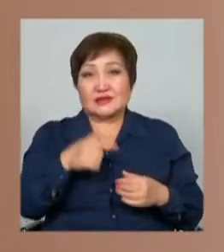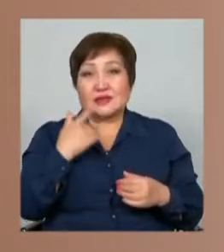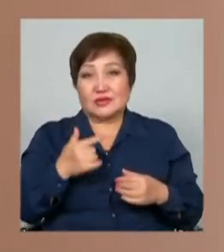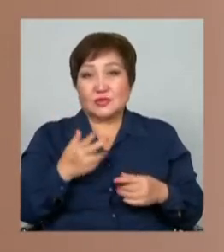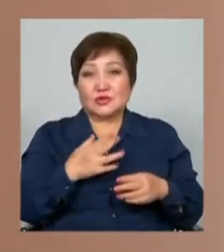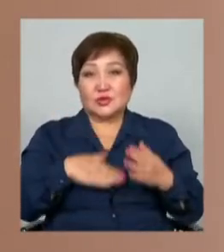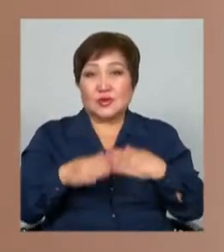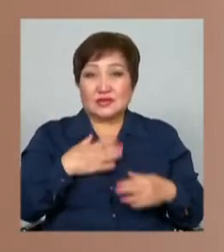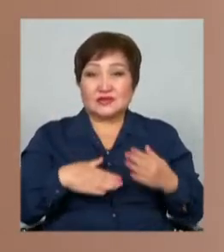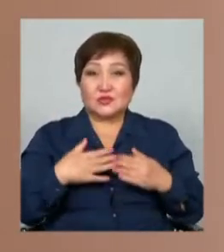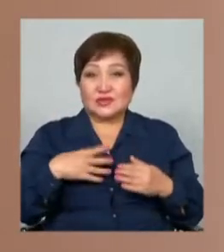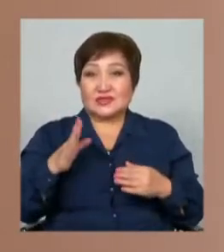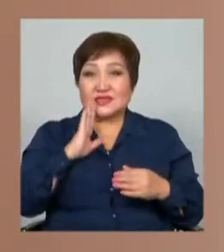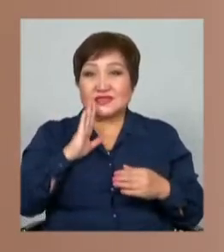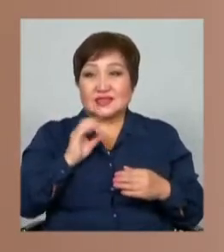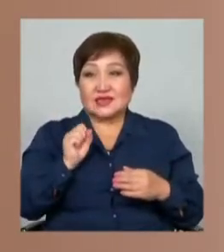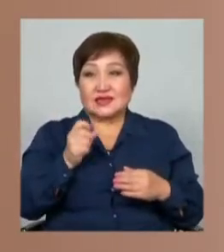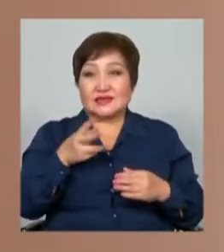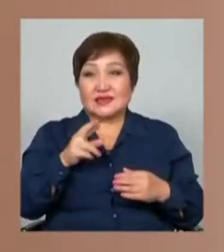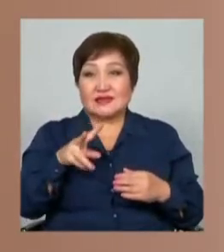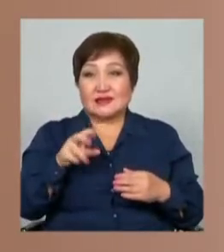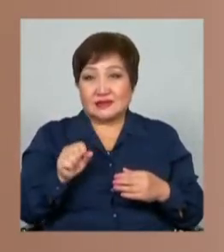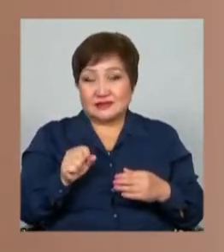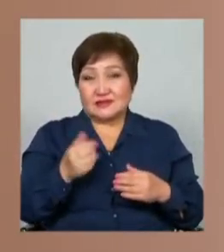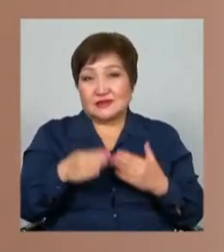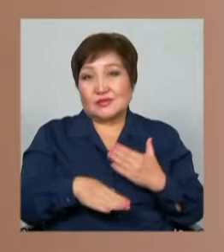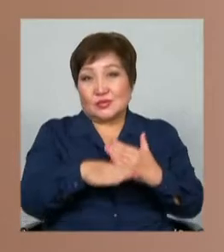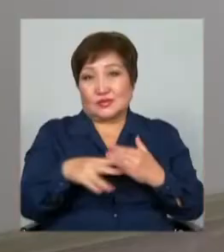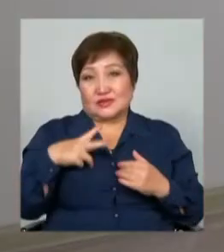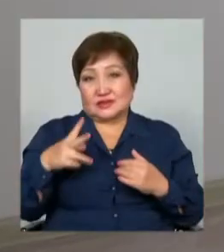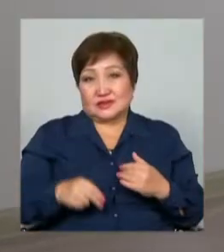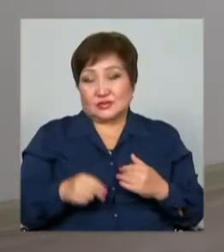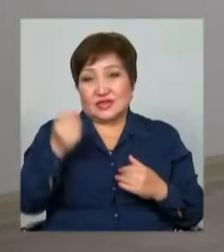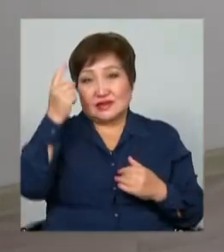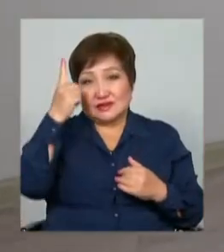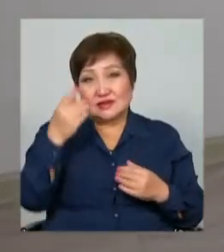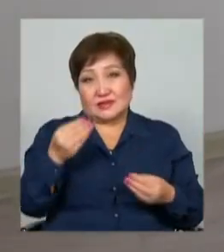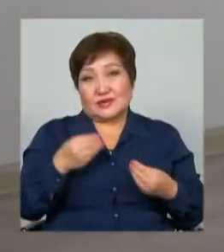Аяла қызымыздың арқасы, осындай Алла тағалам бір бақ берген екен. Шашу!